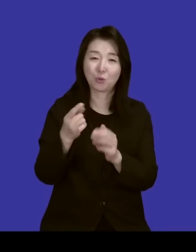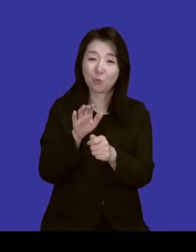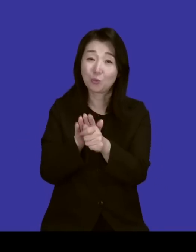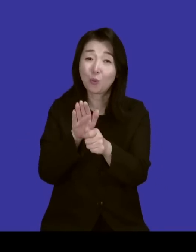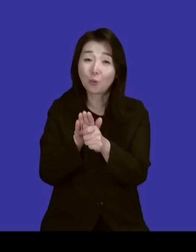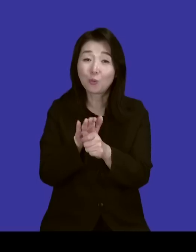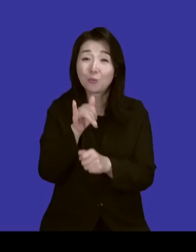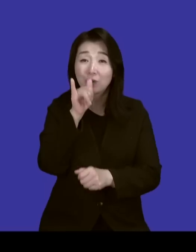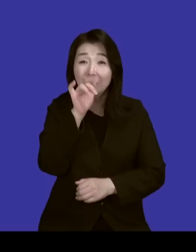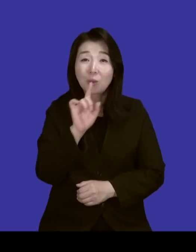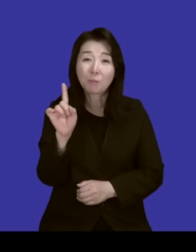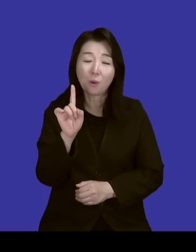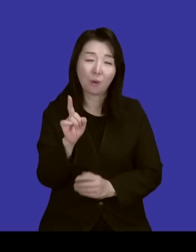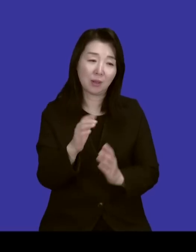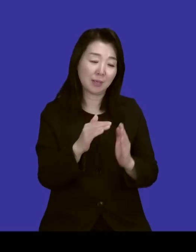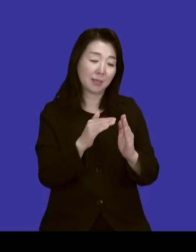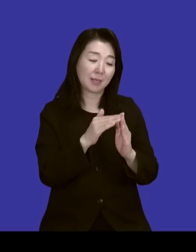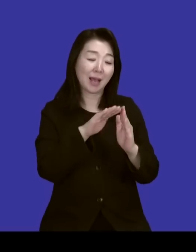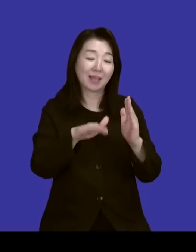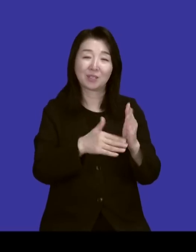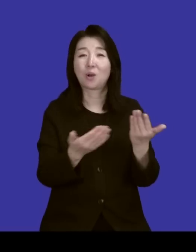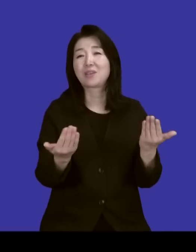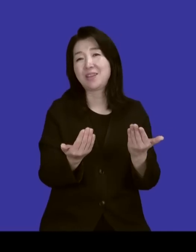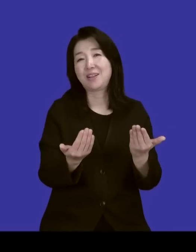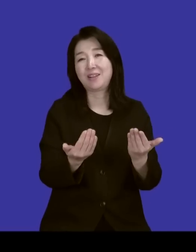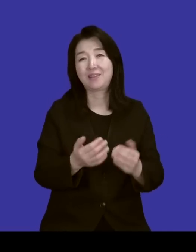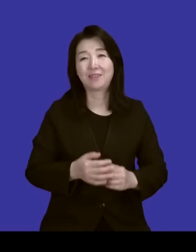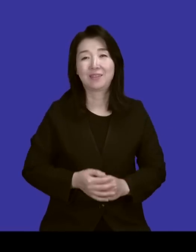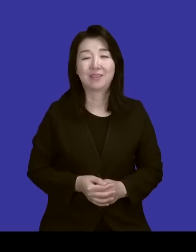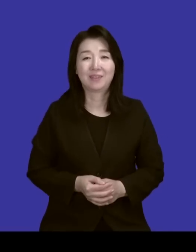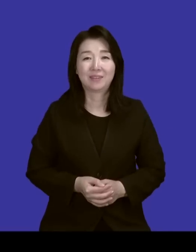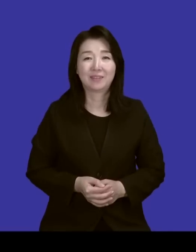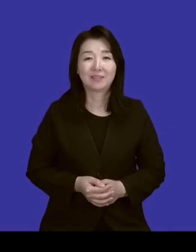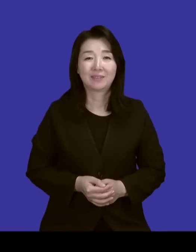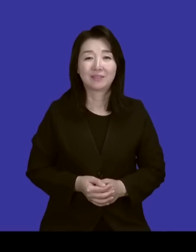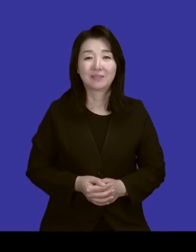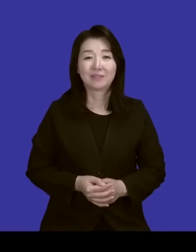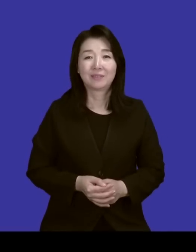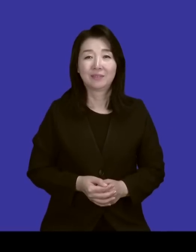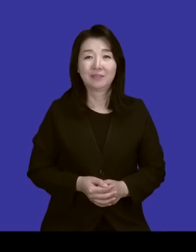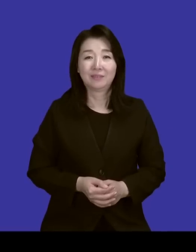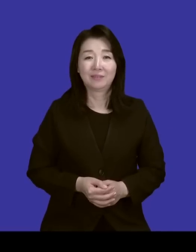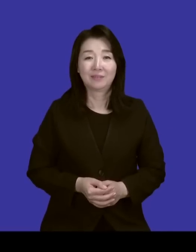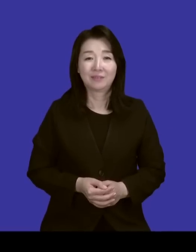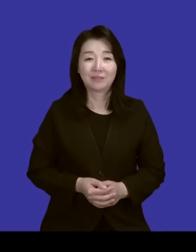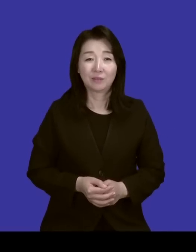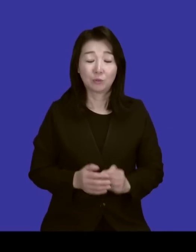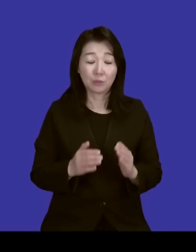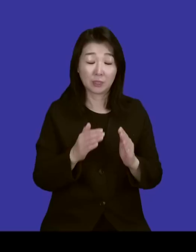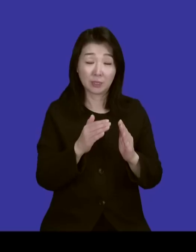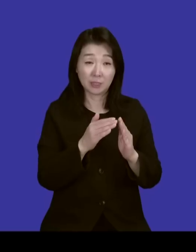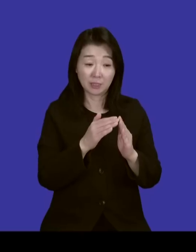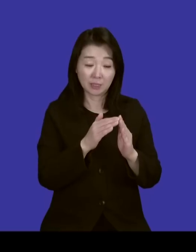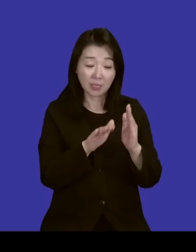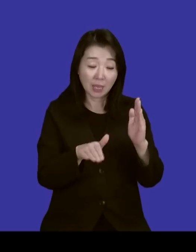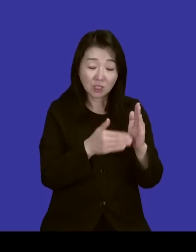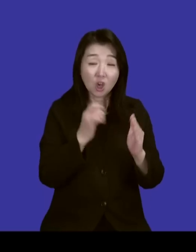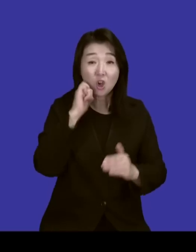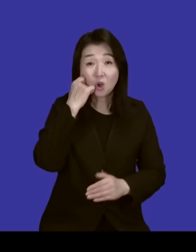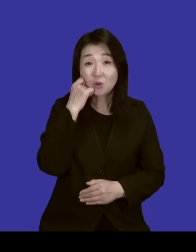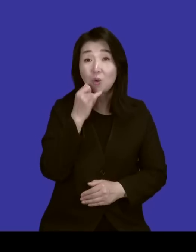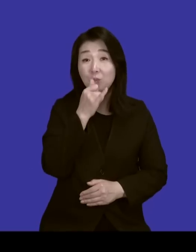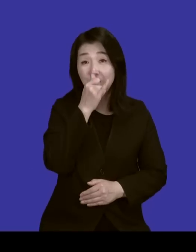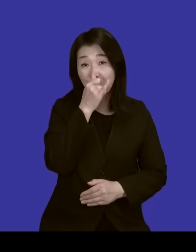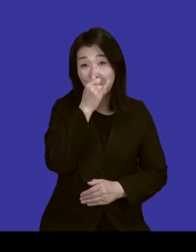하나는 가정사역. 네. 그 제가 이제 맞습니다. 저희 가정의 어려움을 겪으면서